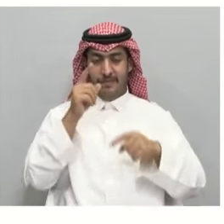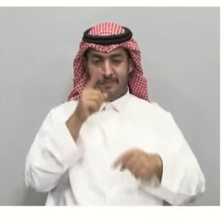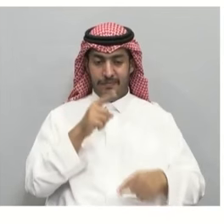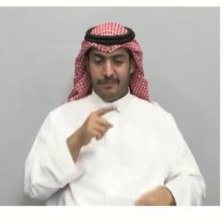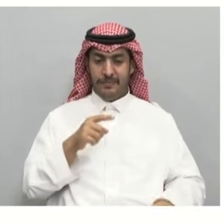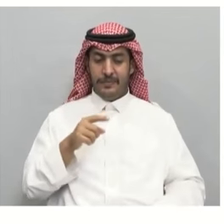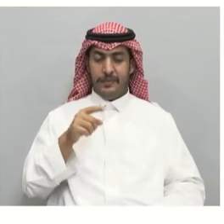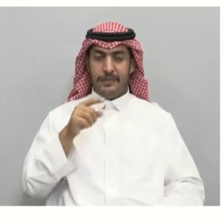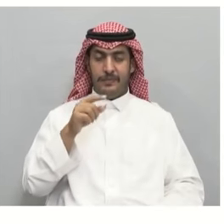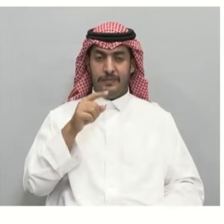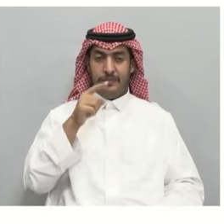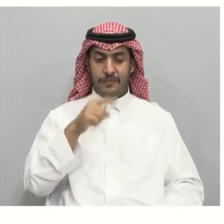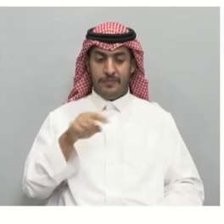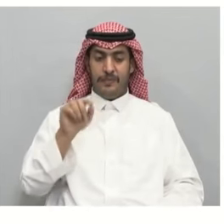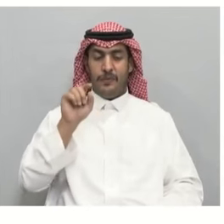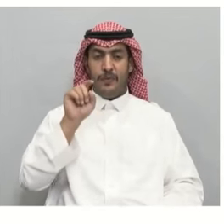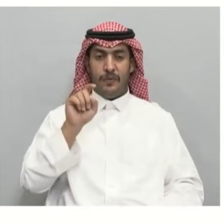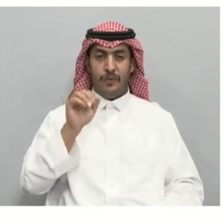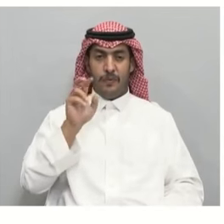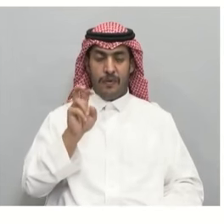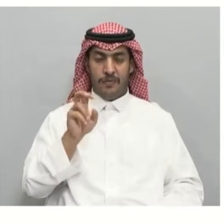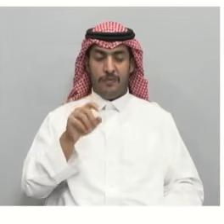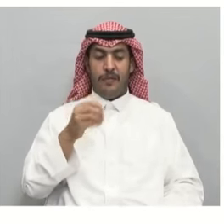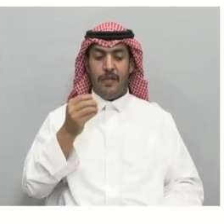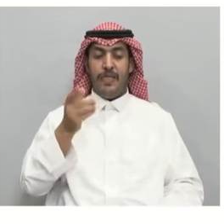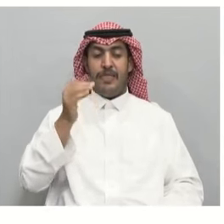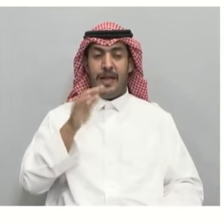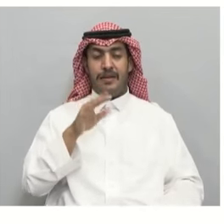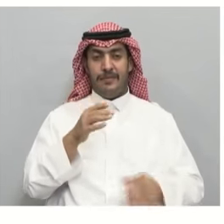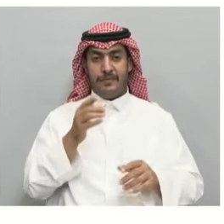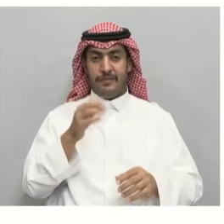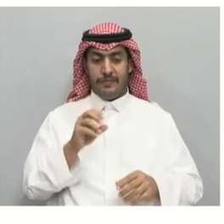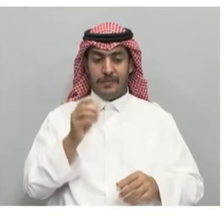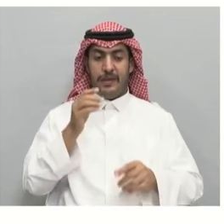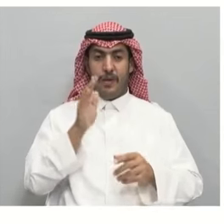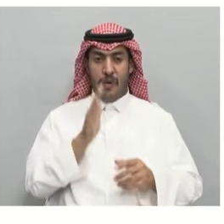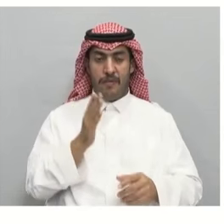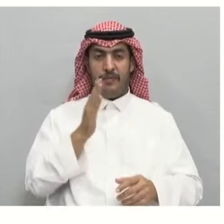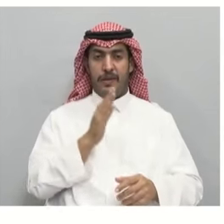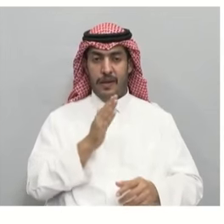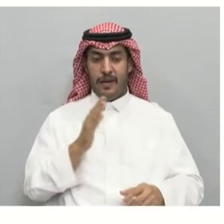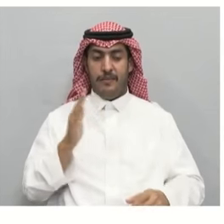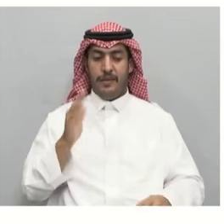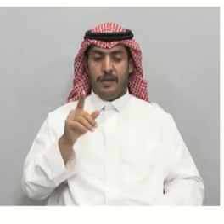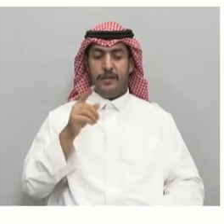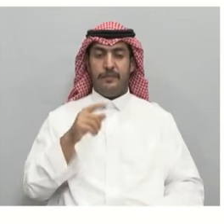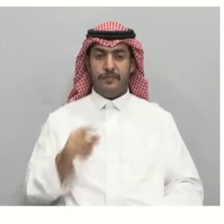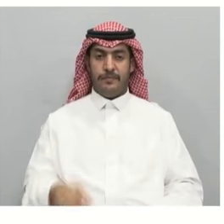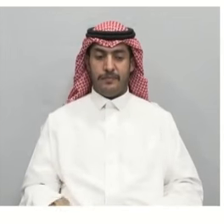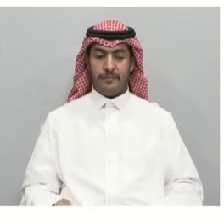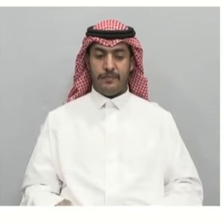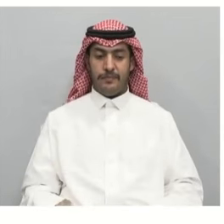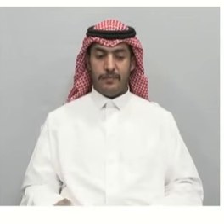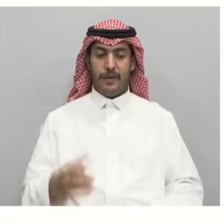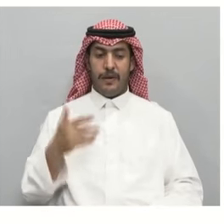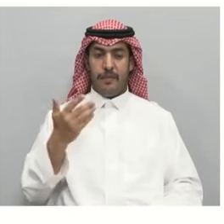ثم يمر جزء منها هنا وجزء اخر يكمل في هذا المسار ثم